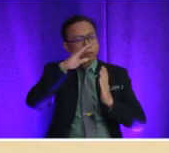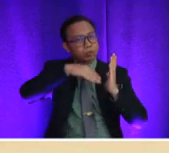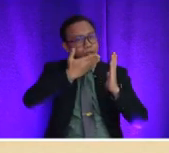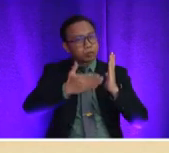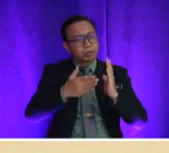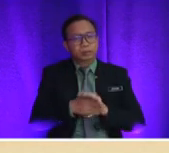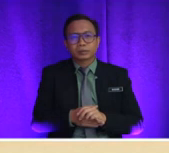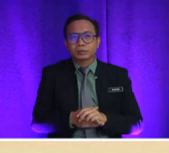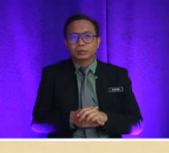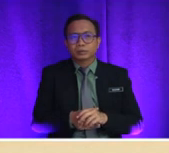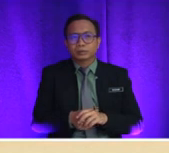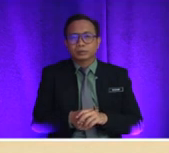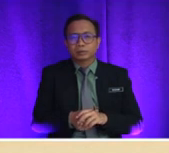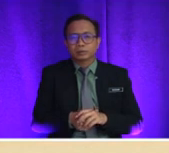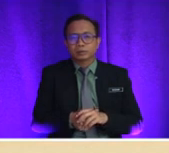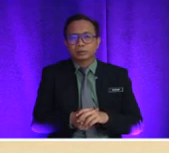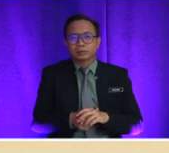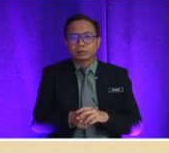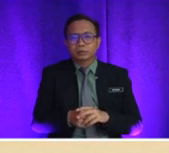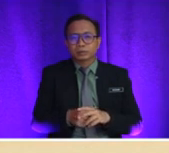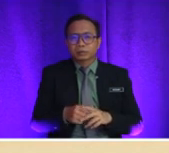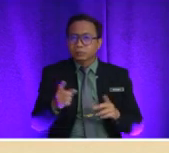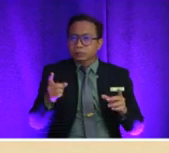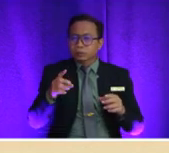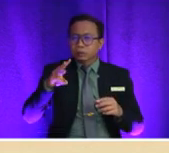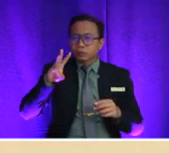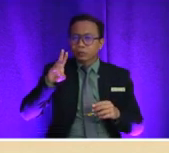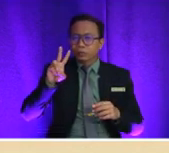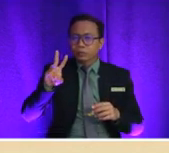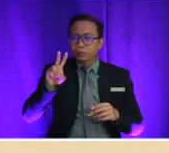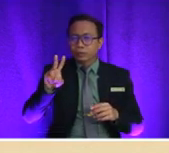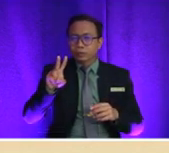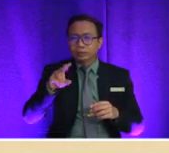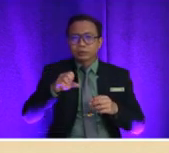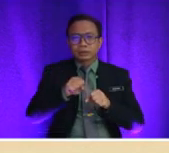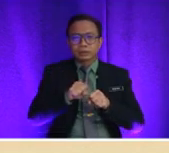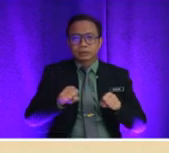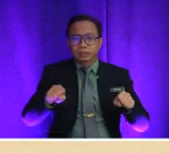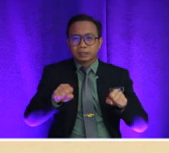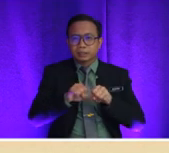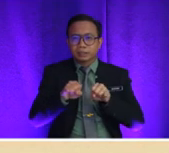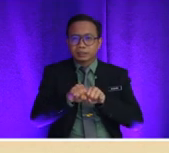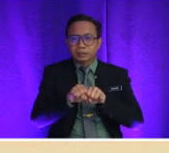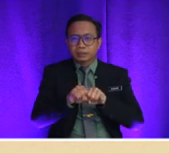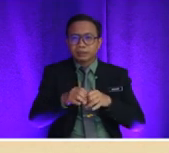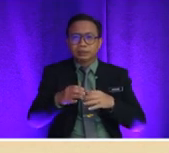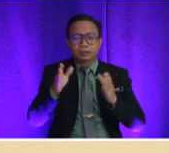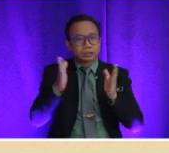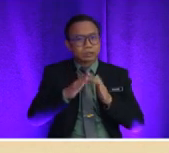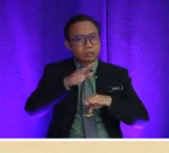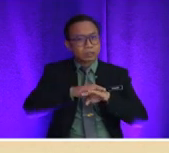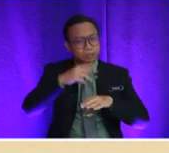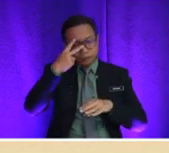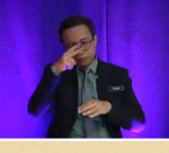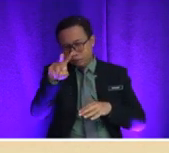so dan itu apabila yang membentuk W mempunyai size badan yang kecil dari pandangan atas